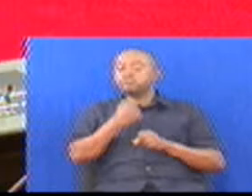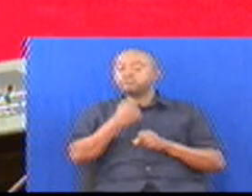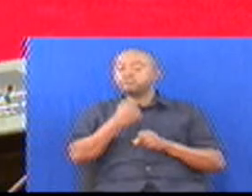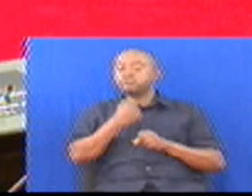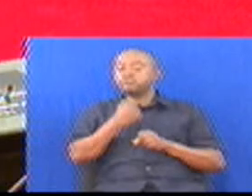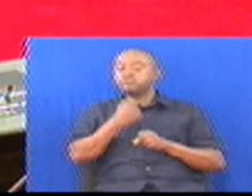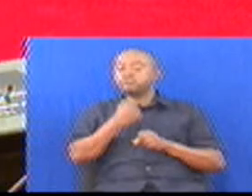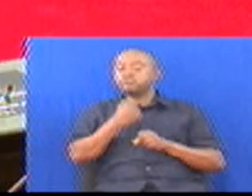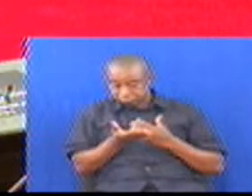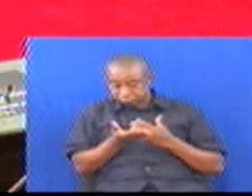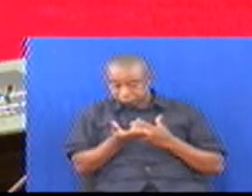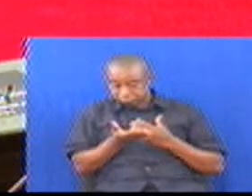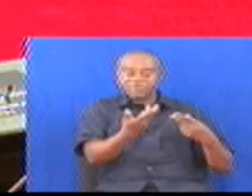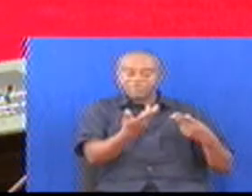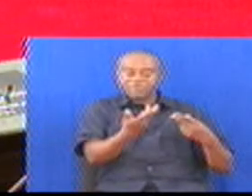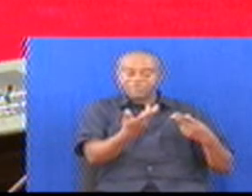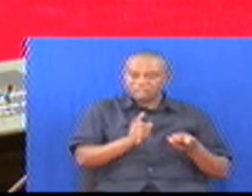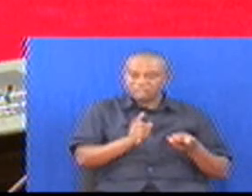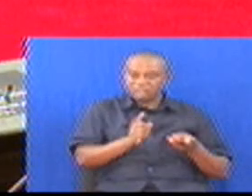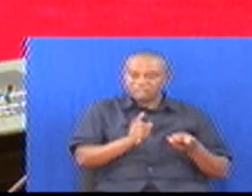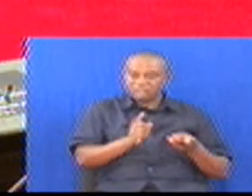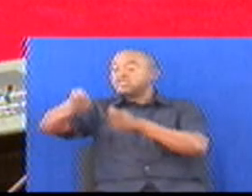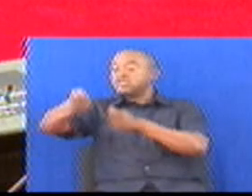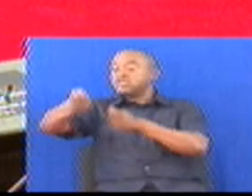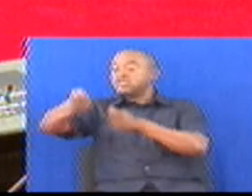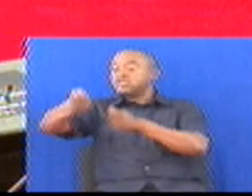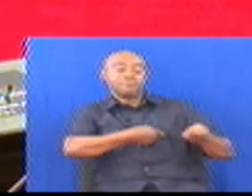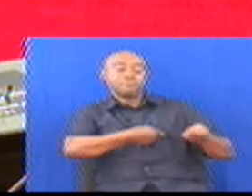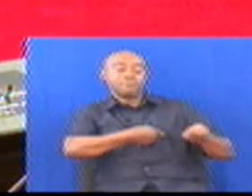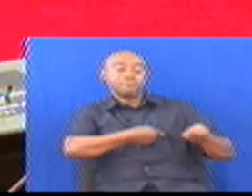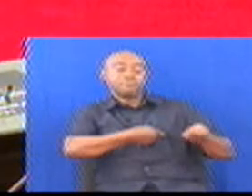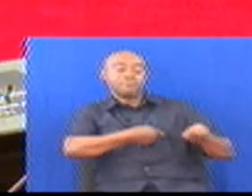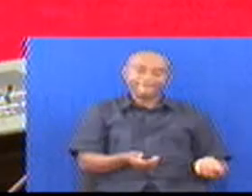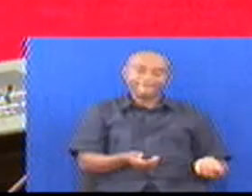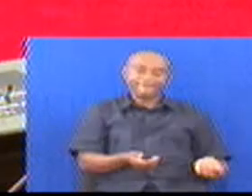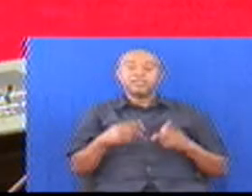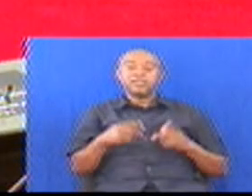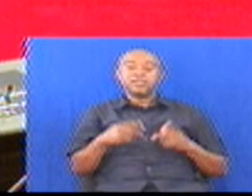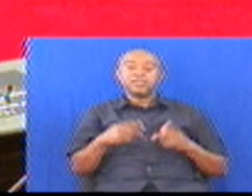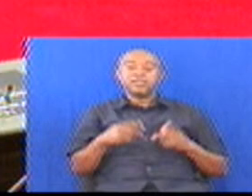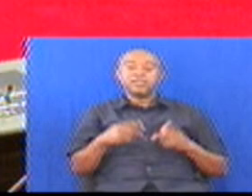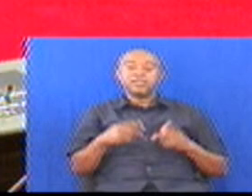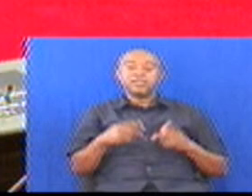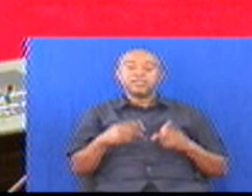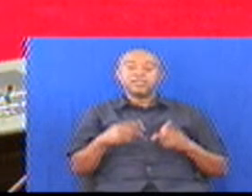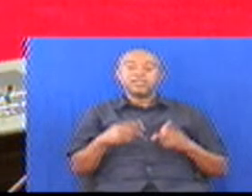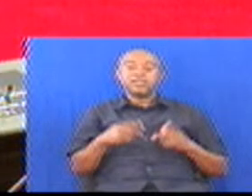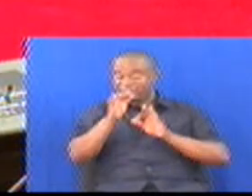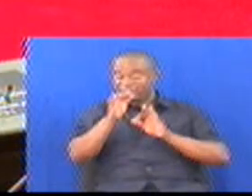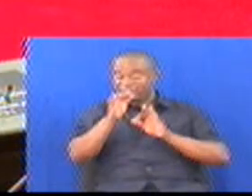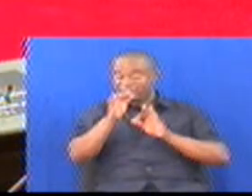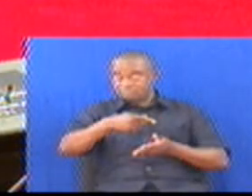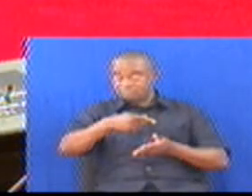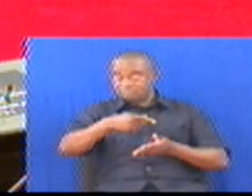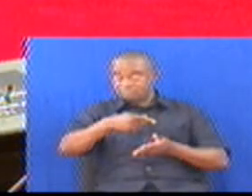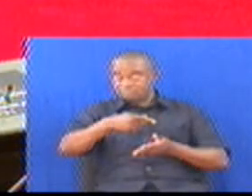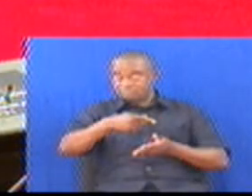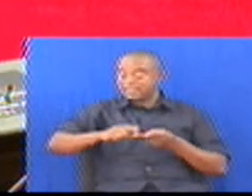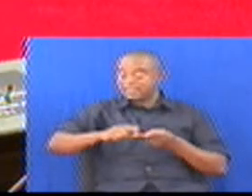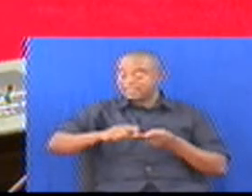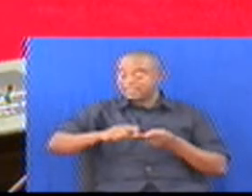uzalishaji mali ikijumuisha kilimo na biashara. Lakini vile vile upatikanaji wa maji safi na salama mijini na